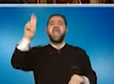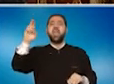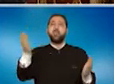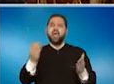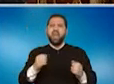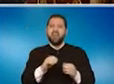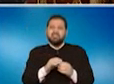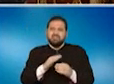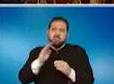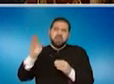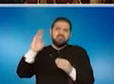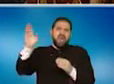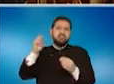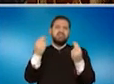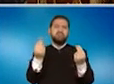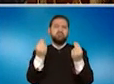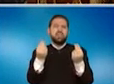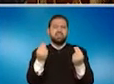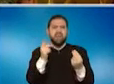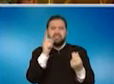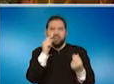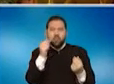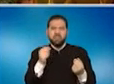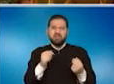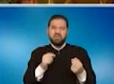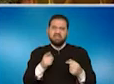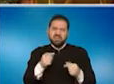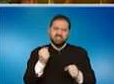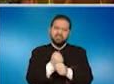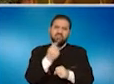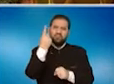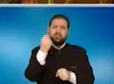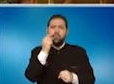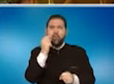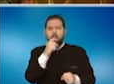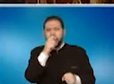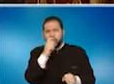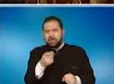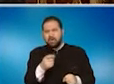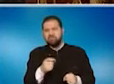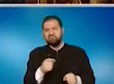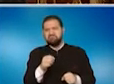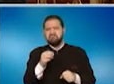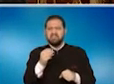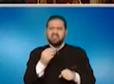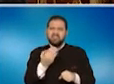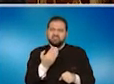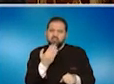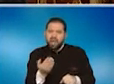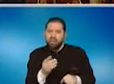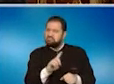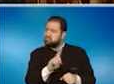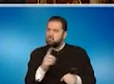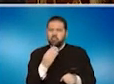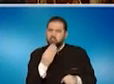ceea ce era în el omenesc se stricase prin diferite apucături. Îl durea și nu-l durea. Mai